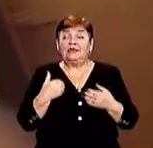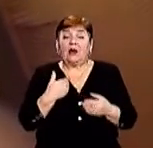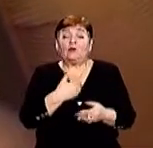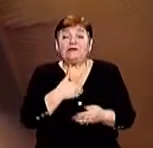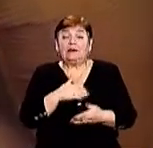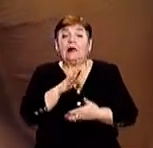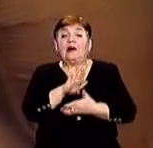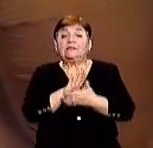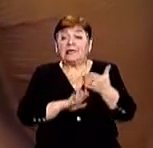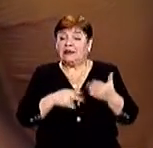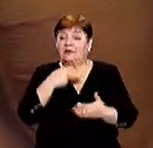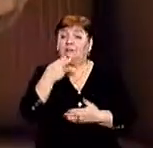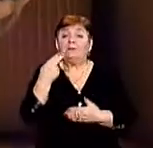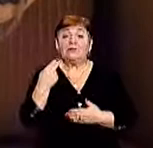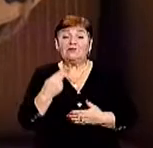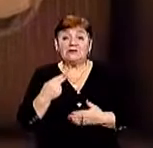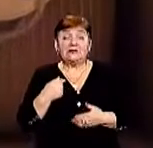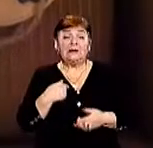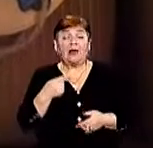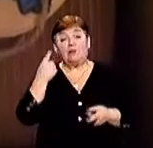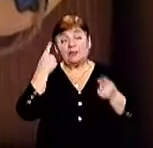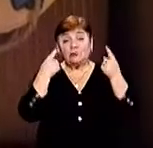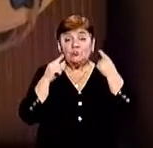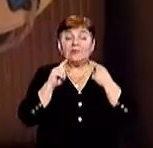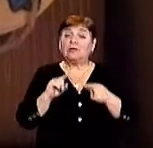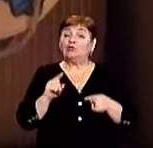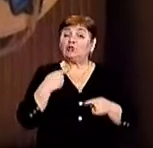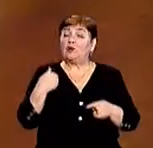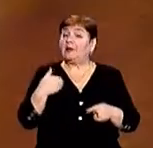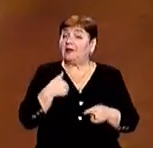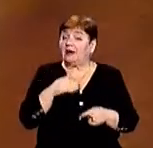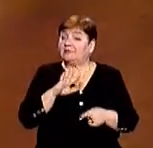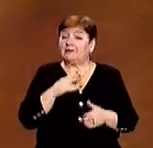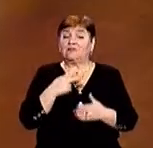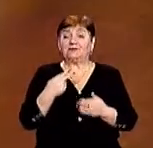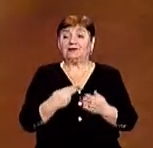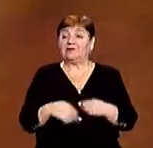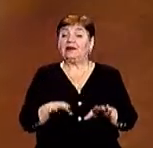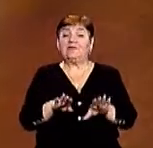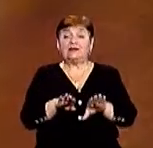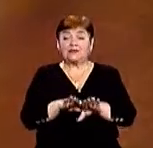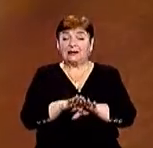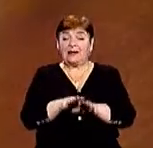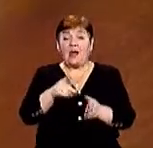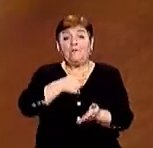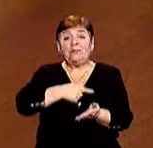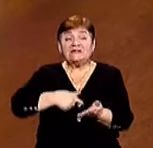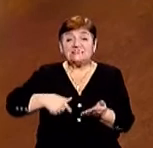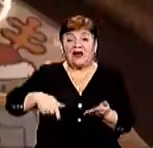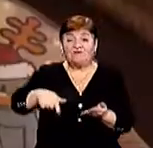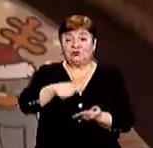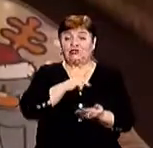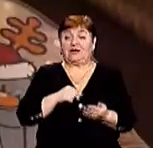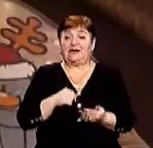далі малювати. І я собі придумала, а чому б я не намалювала от на таких от підставочках,